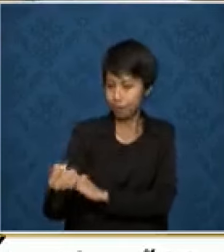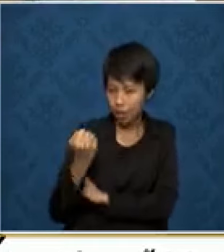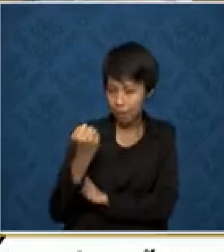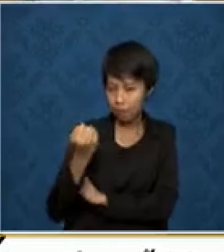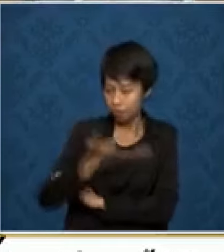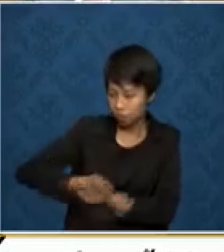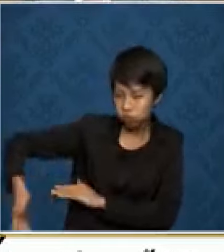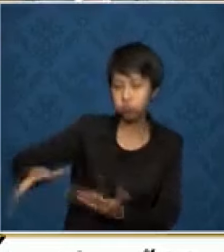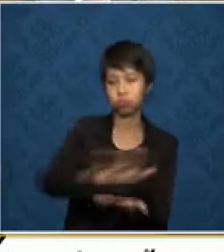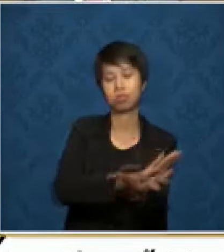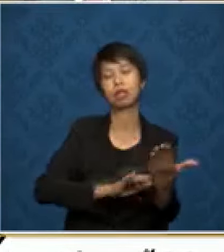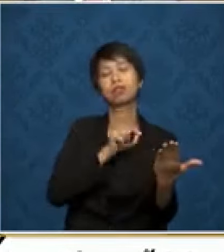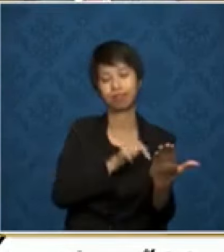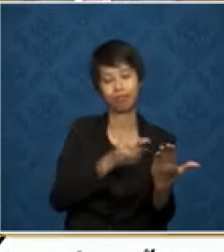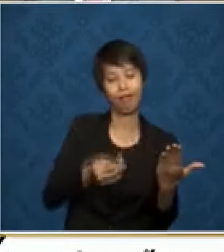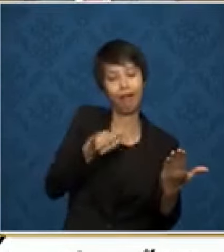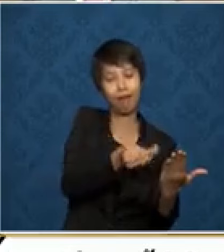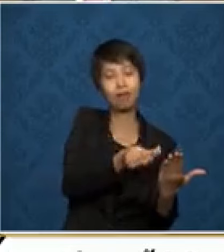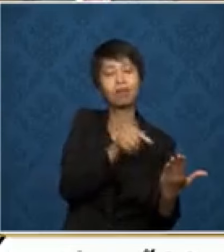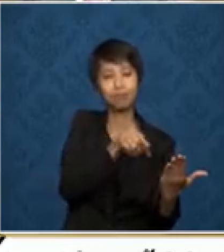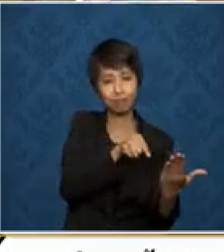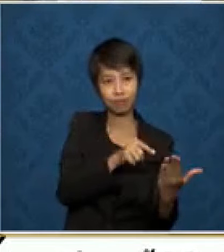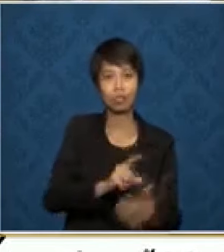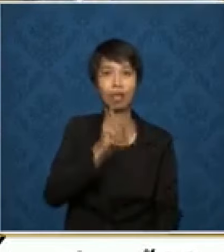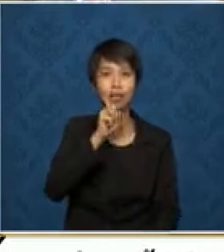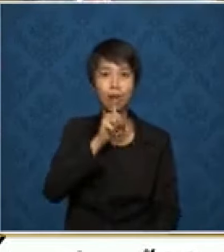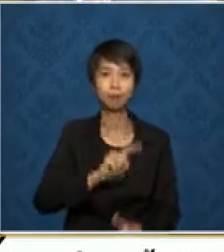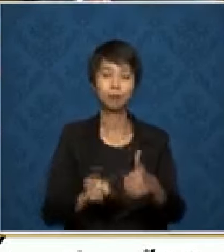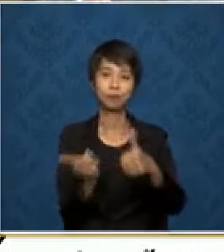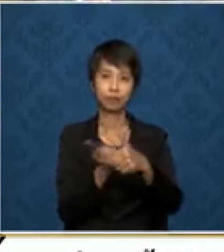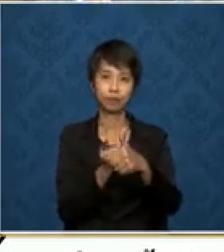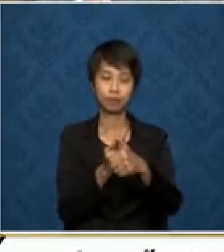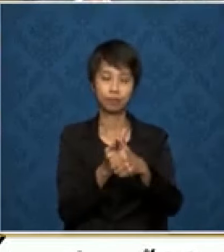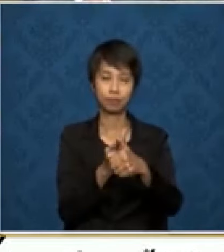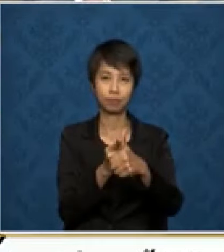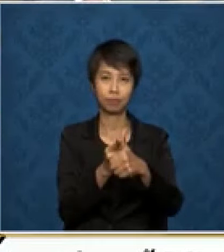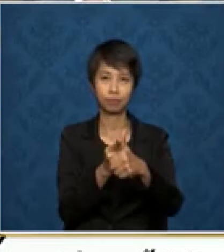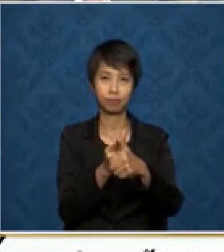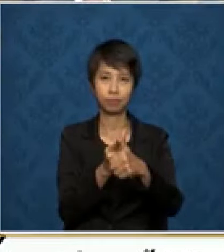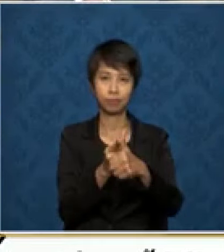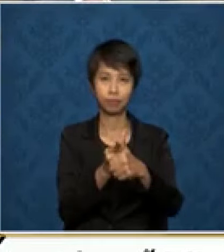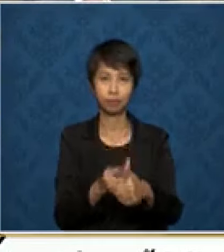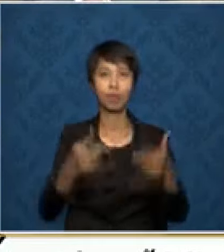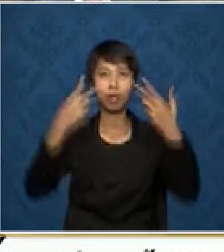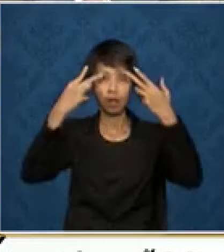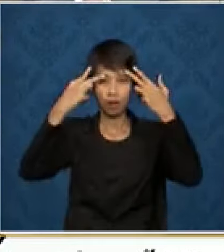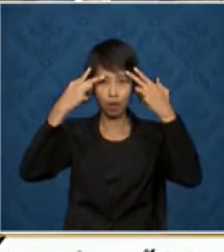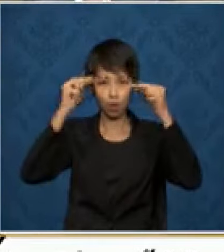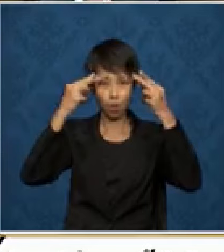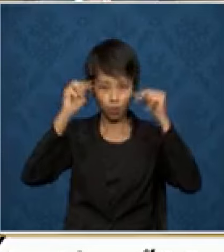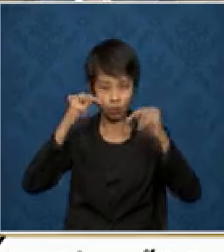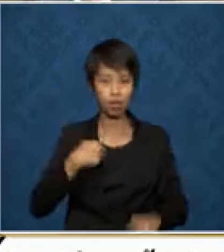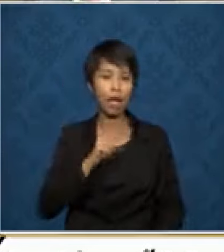กับประเทศคำถามที่ 1ครับนายกรัฐมนตรีมี